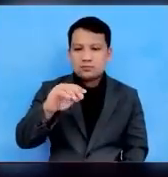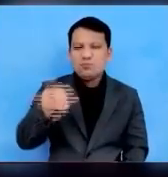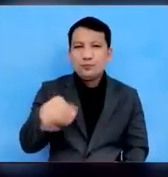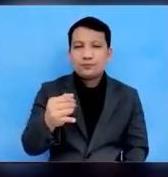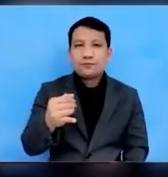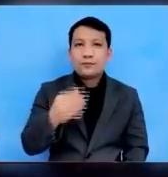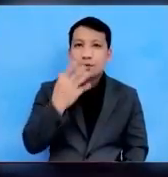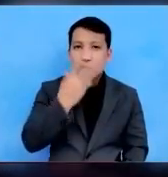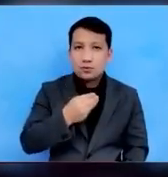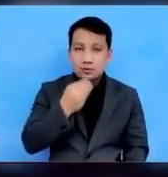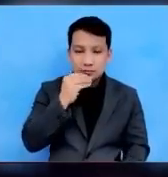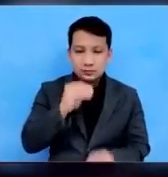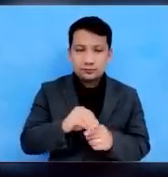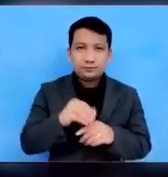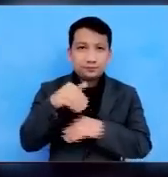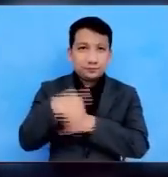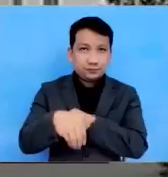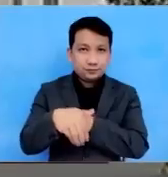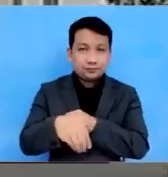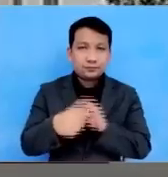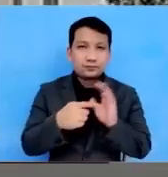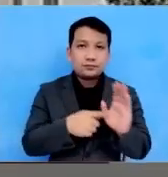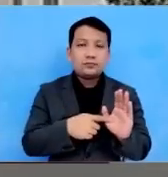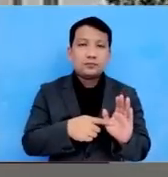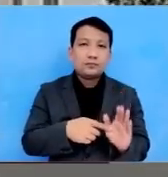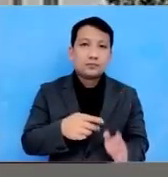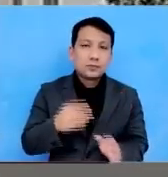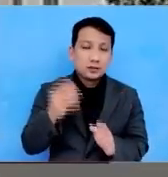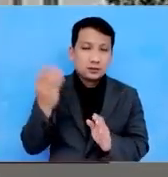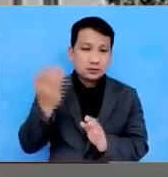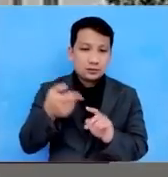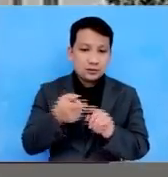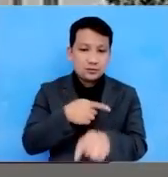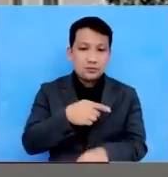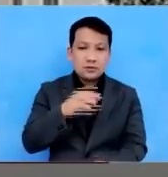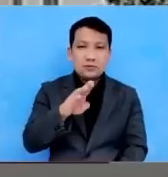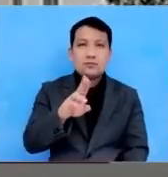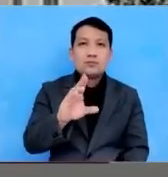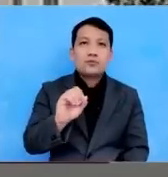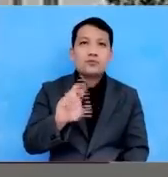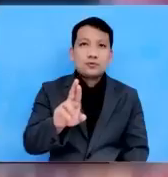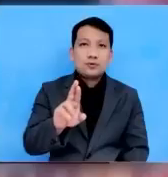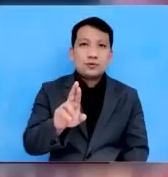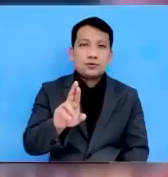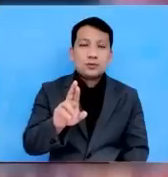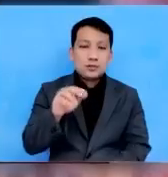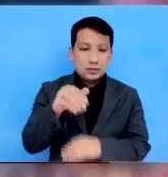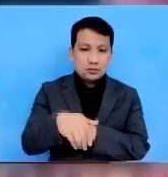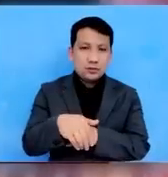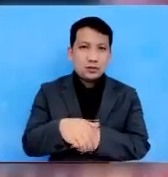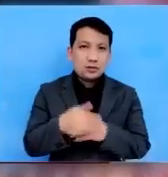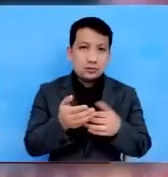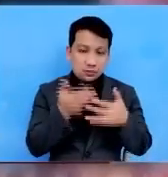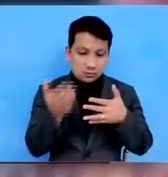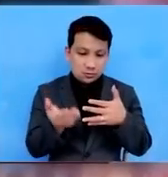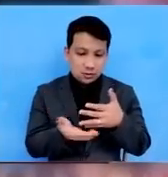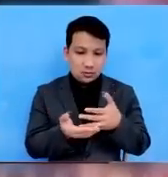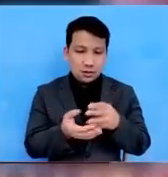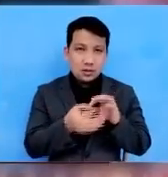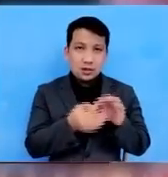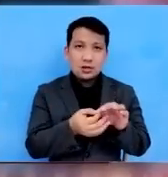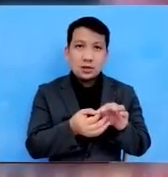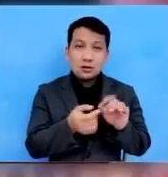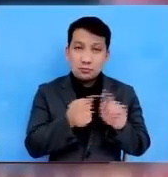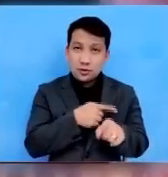Kagabi, sinabi ni Attorney Berteni Causing na taga Bureau of Corrections daw ito. Yung kakasun bang mastermind kung sakali, siya po ba